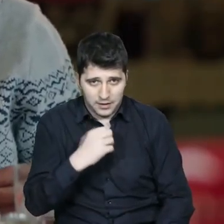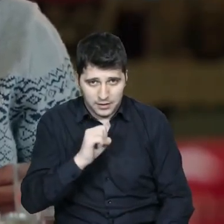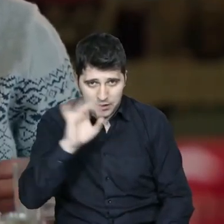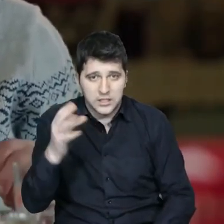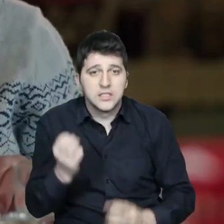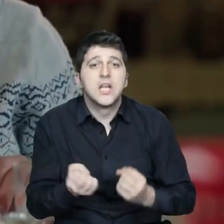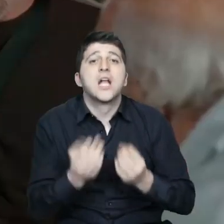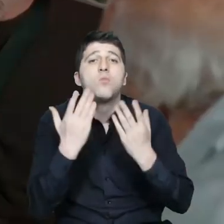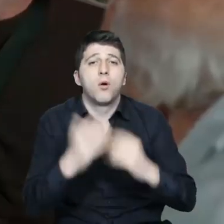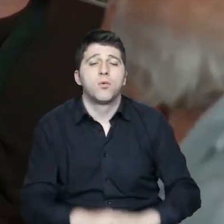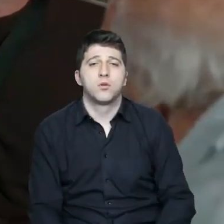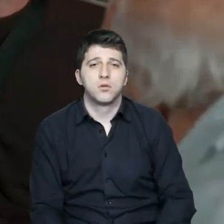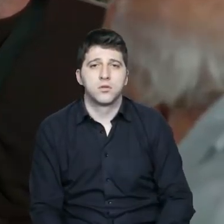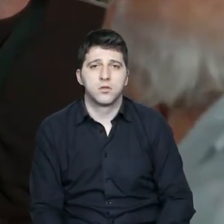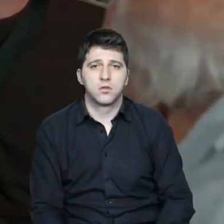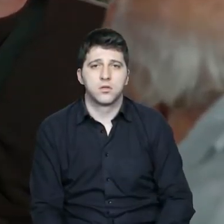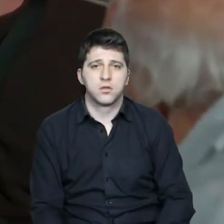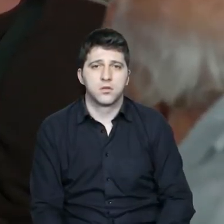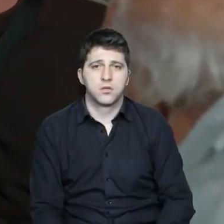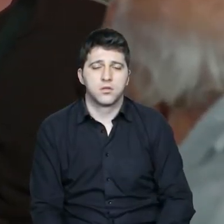yollamaya yetmiyor mu?